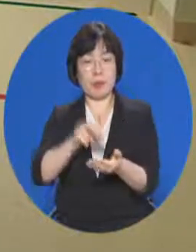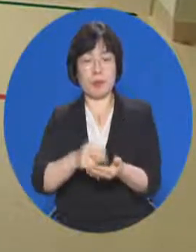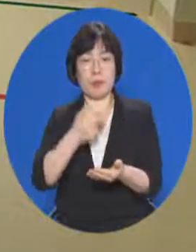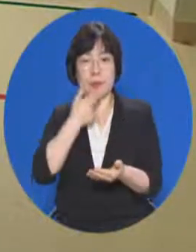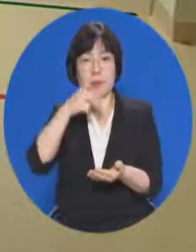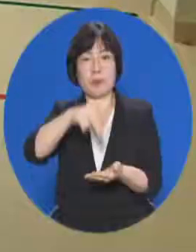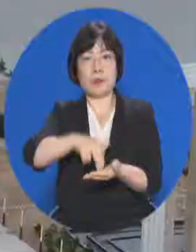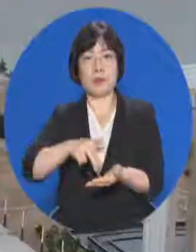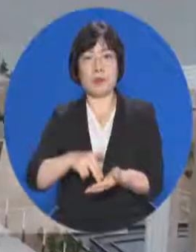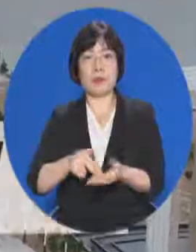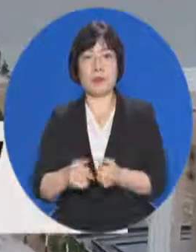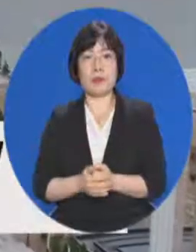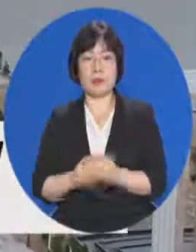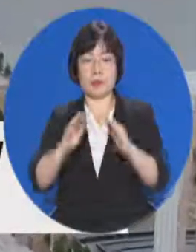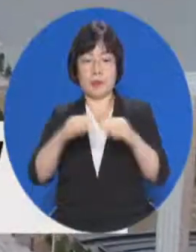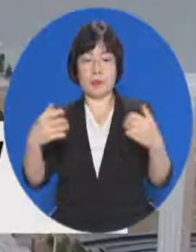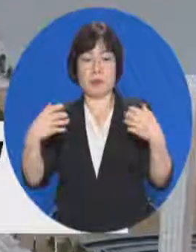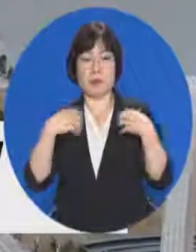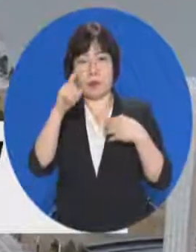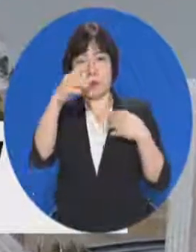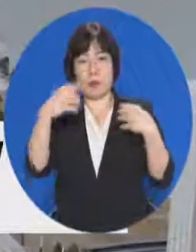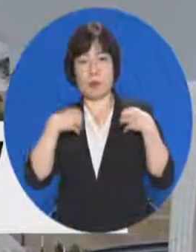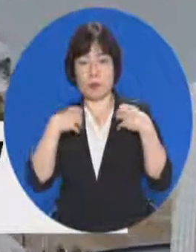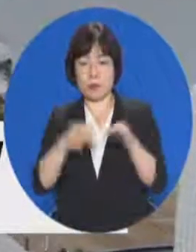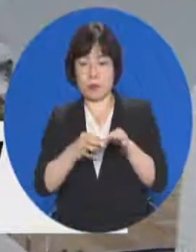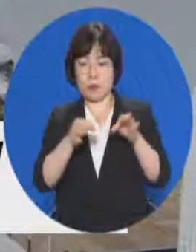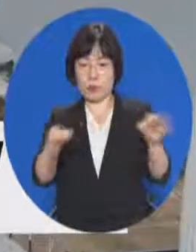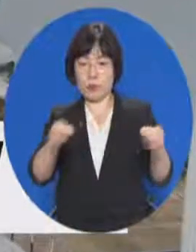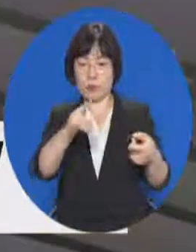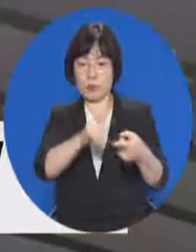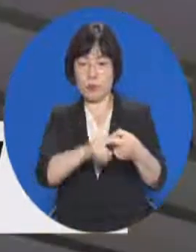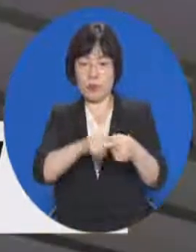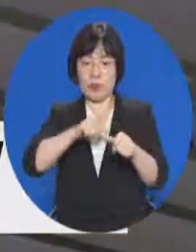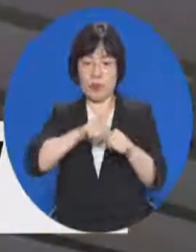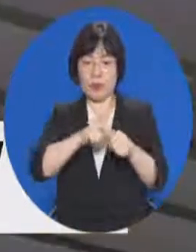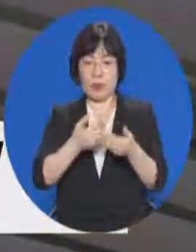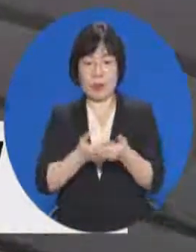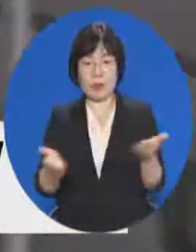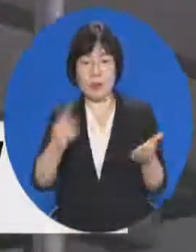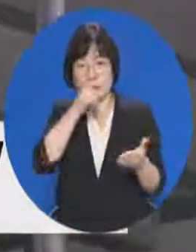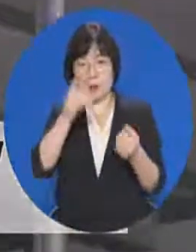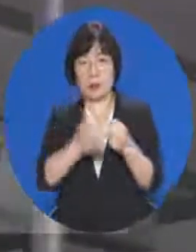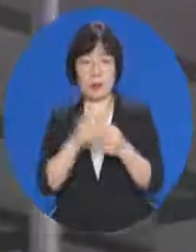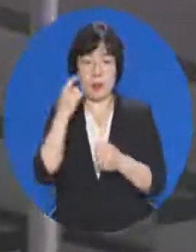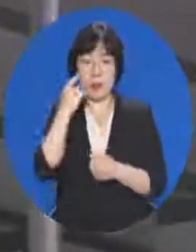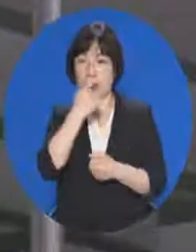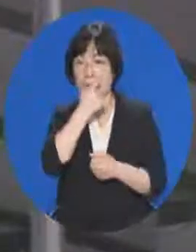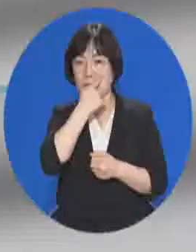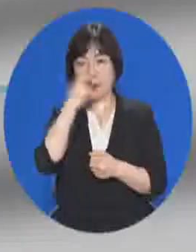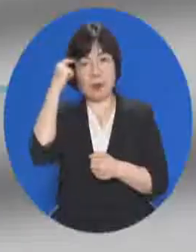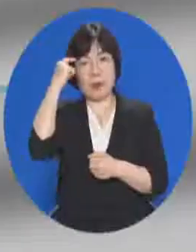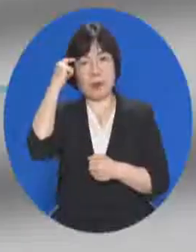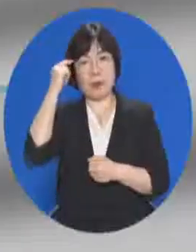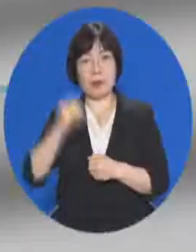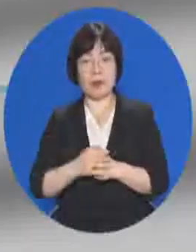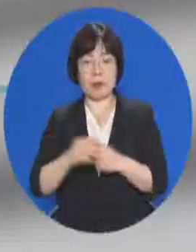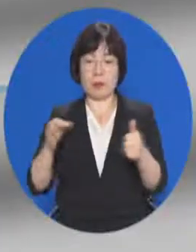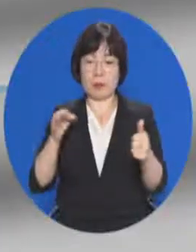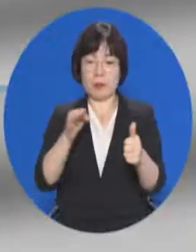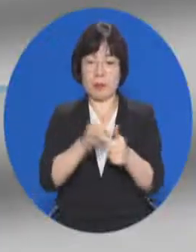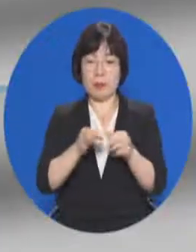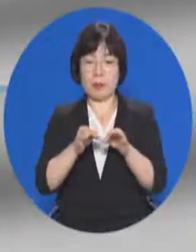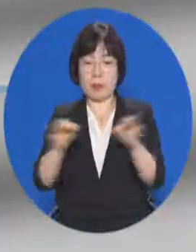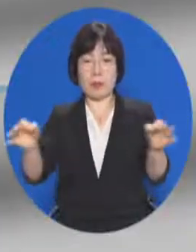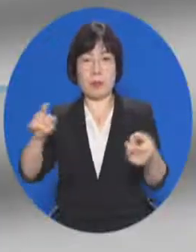입장입니다. 전라남도는 정부의 지원금 교부에 강제적 배분이 있었는지 여부를 파악해보기로 했습니다. 지원금 지급에